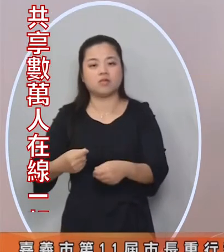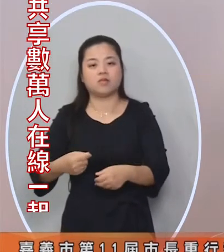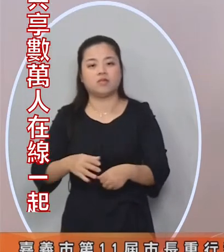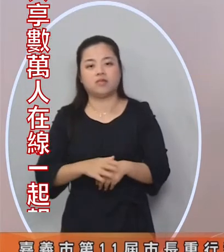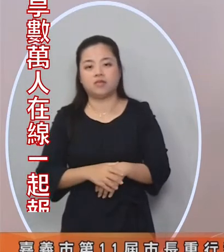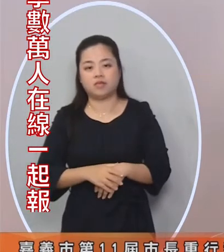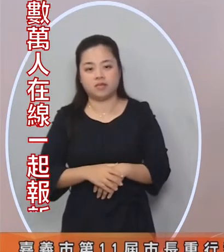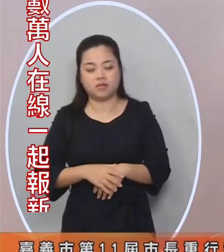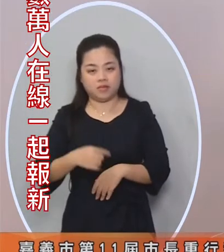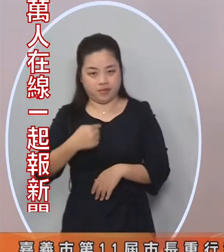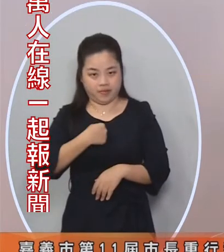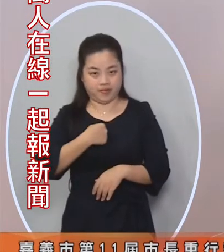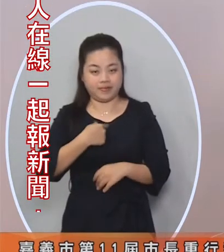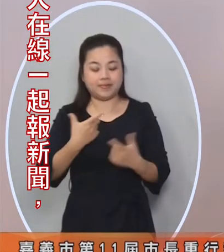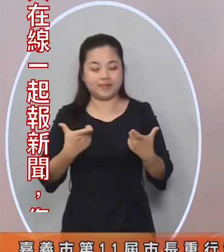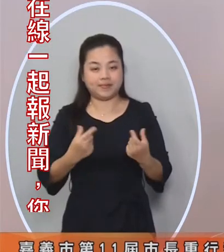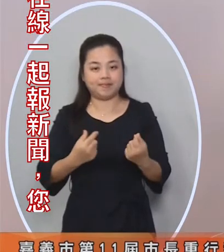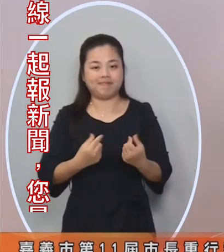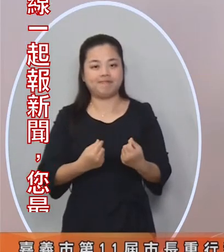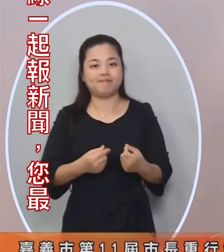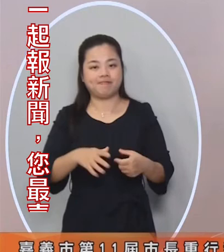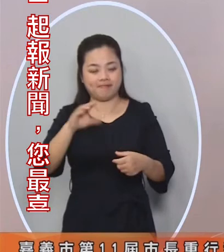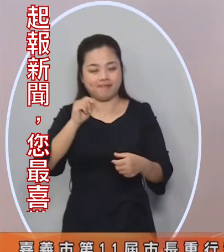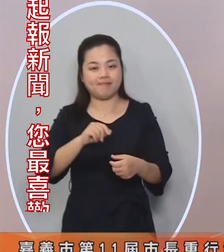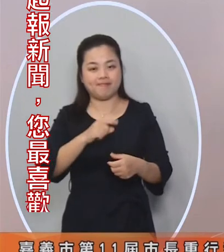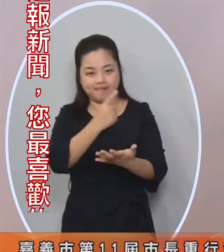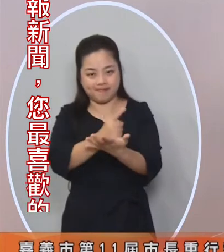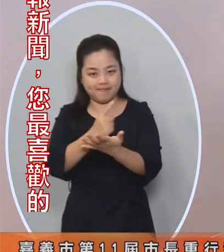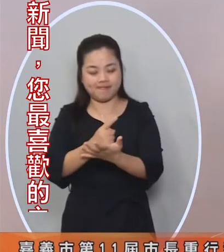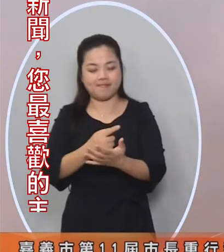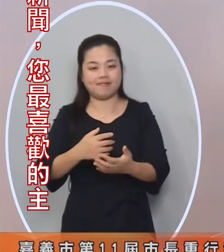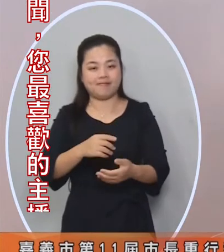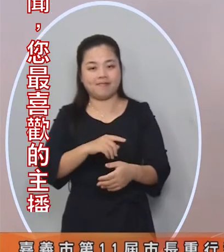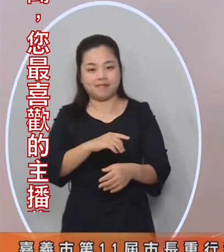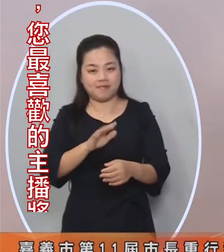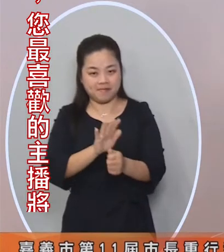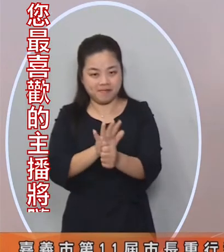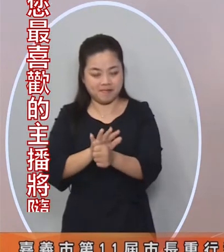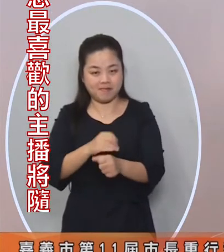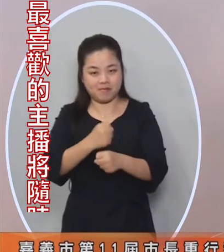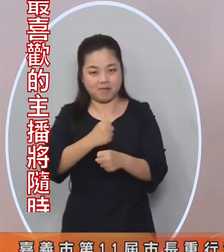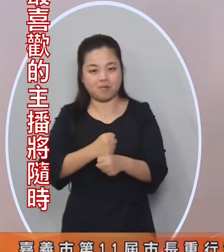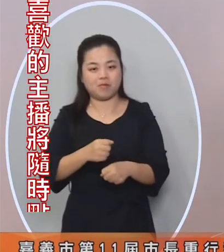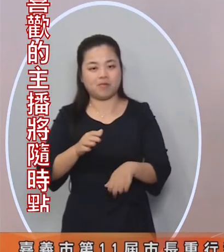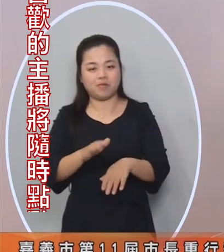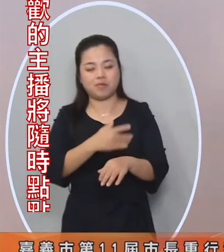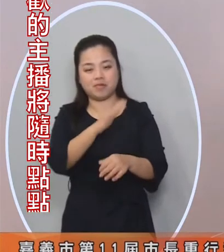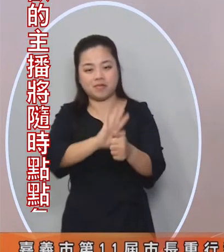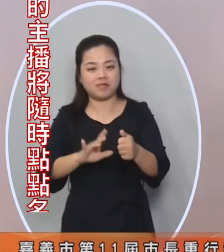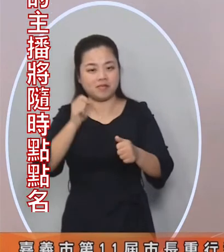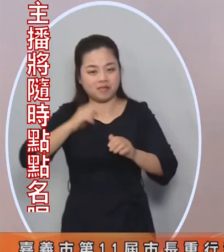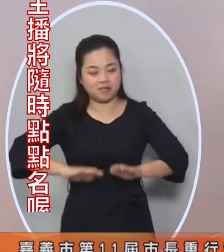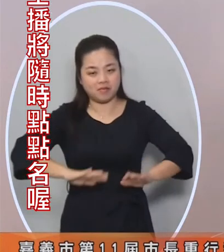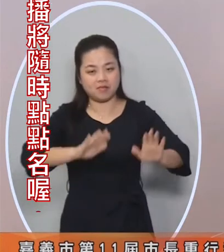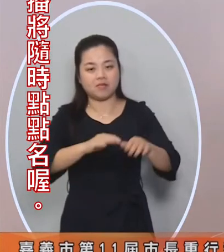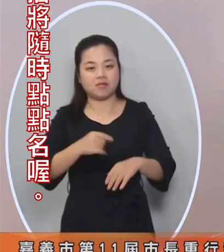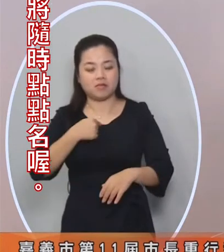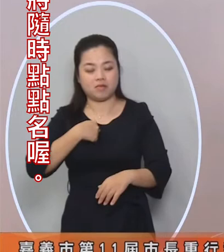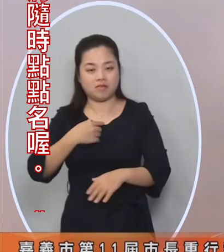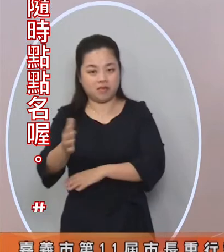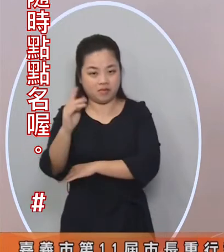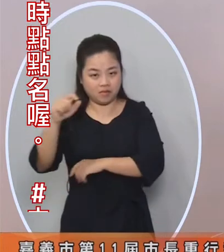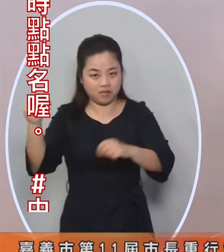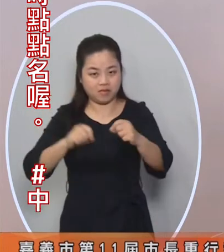础建设，凯生也将一一执行，不再耽误嘉义市发展的脚步。凯生的参选政